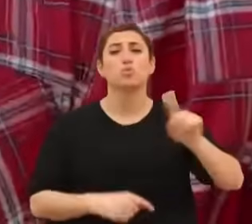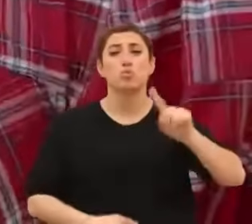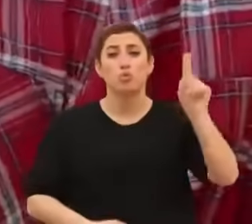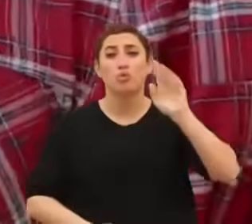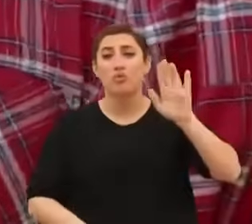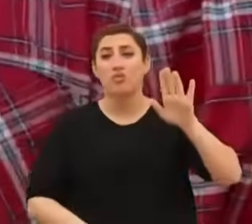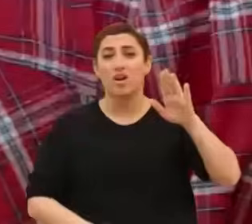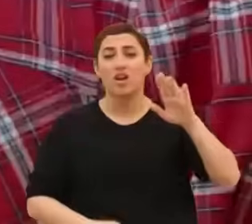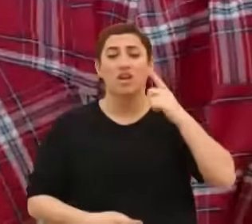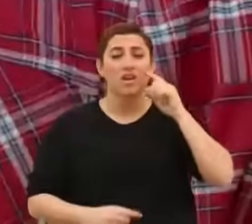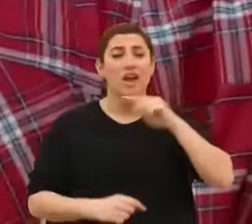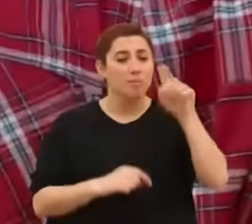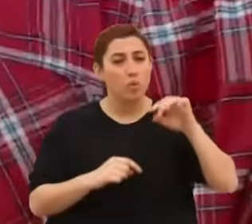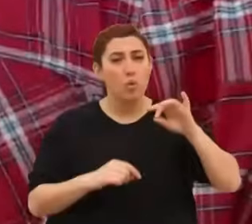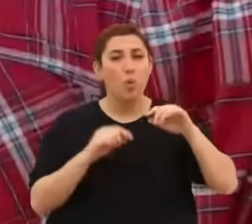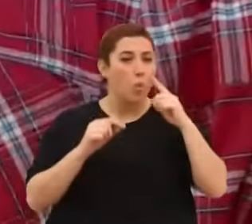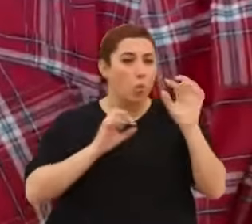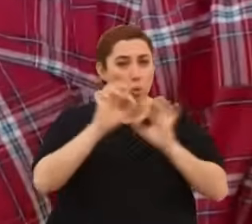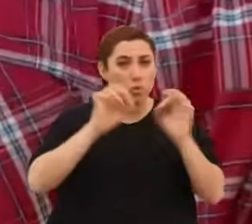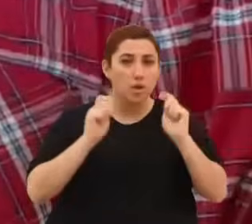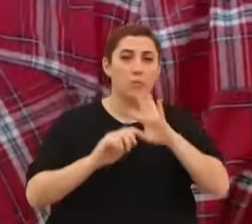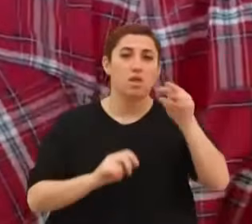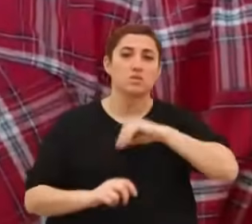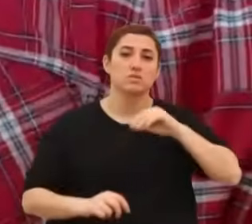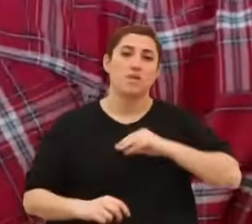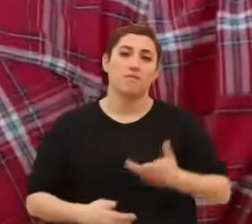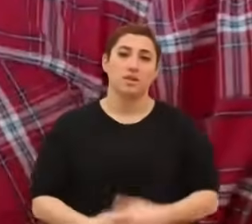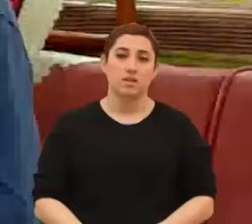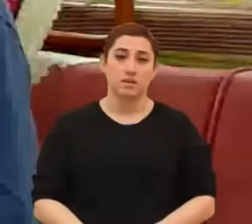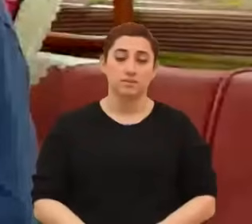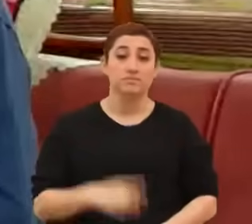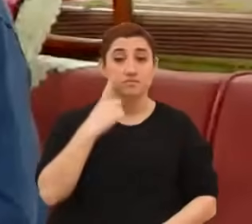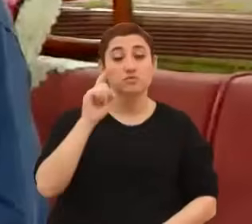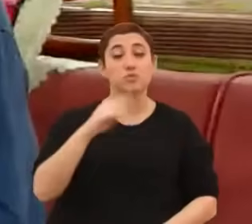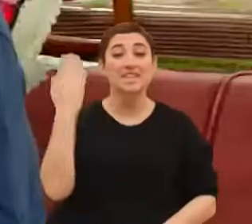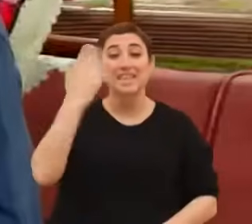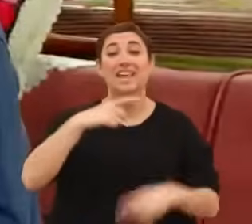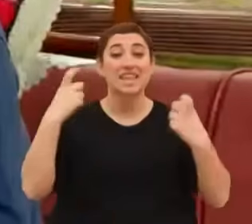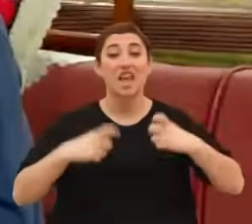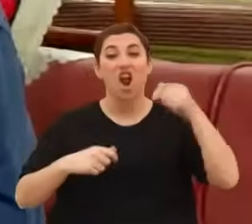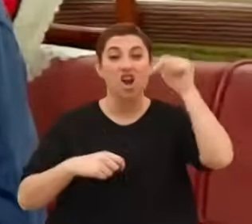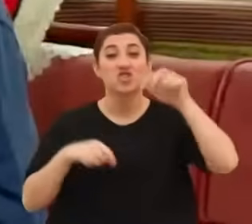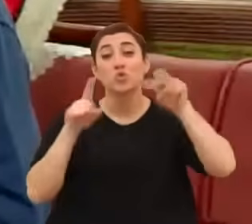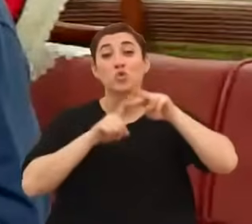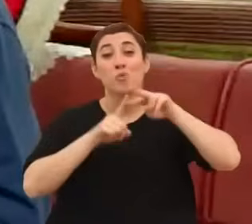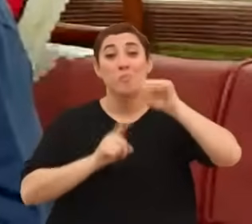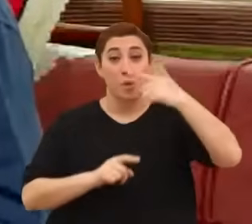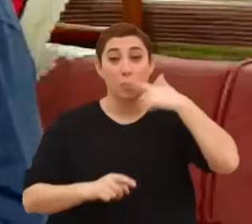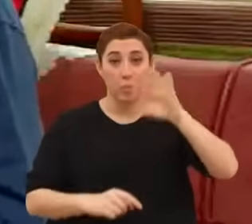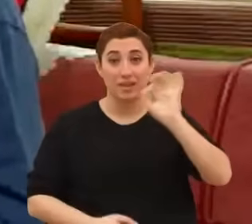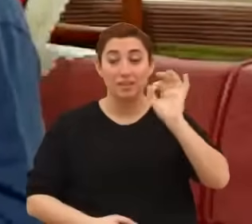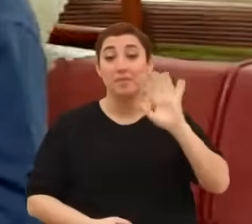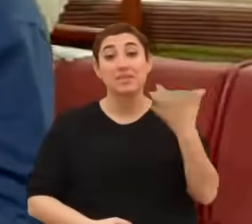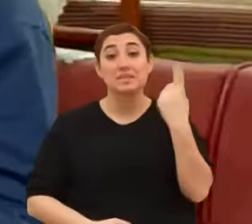Urfa'yı karış karış ölçüyorlar zanneder ya. Vallahi bu gittikleri yer aşağı Nürnberg'ler köyüydü